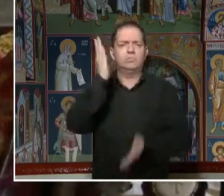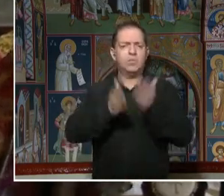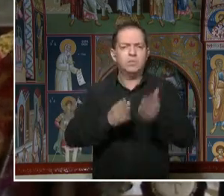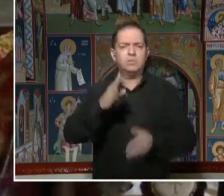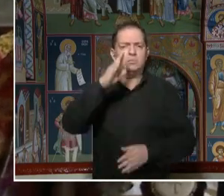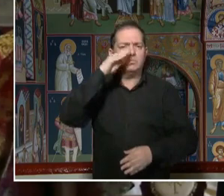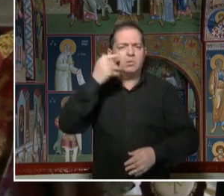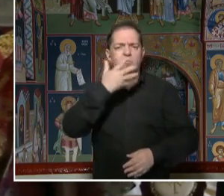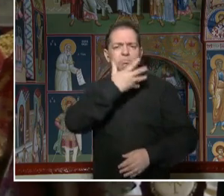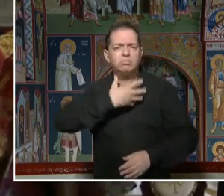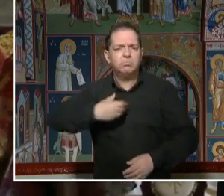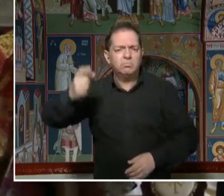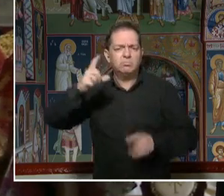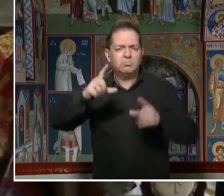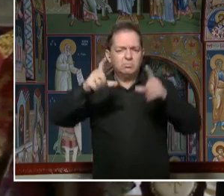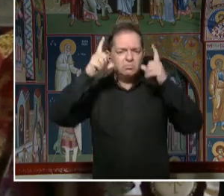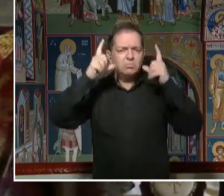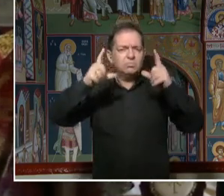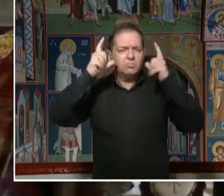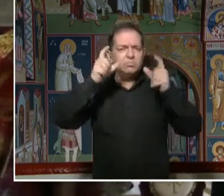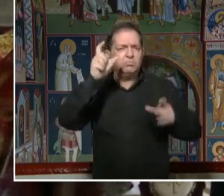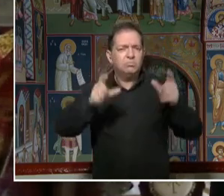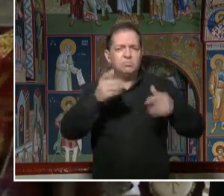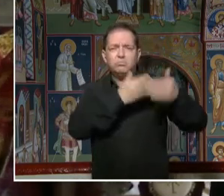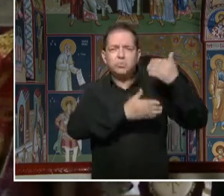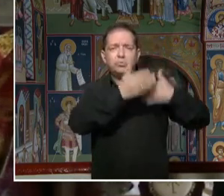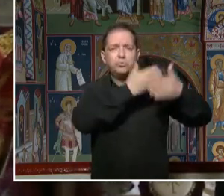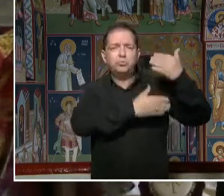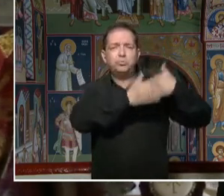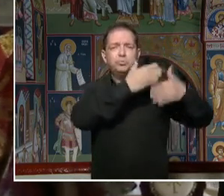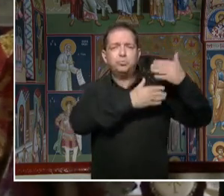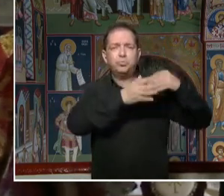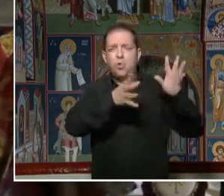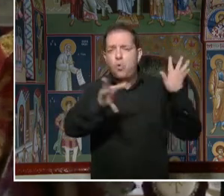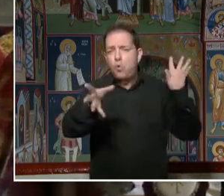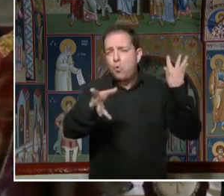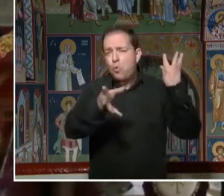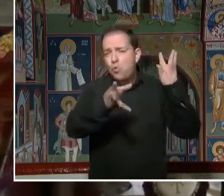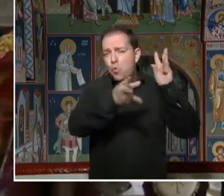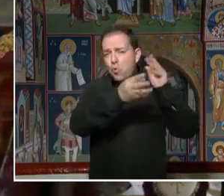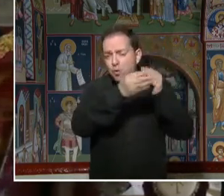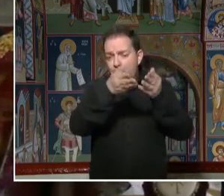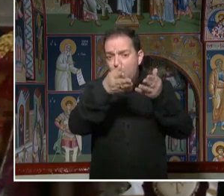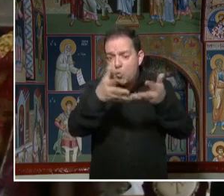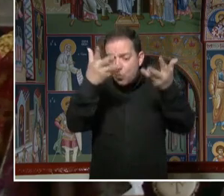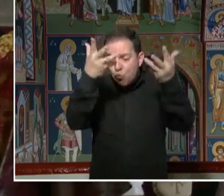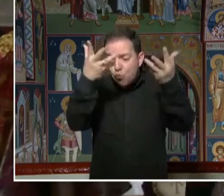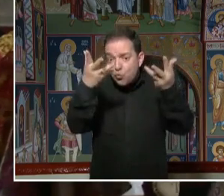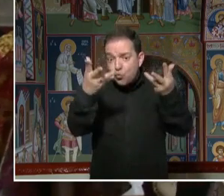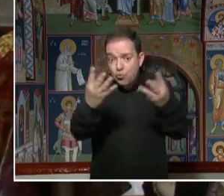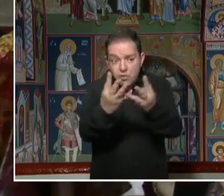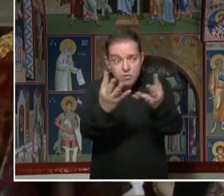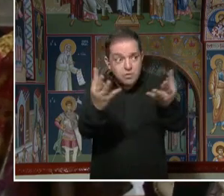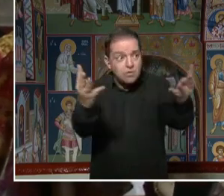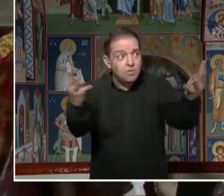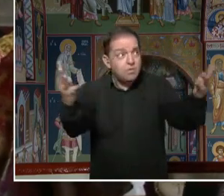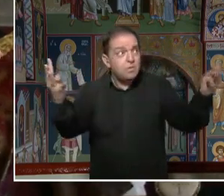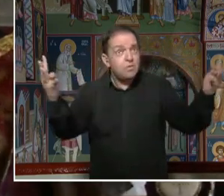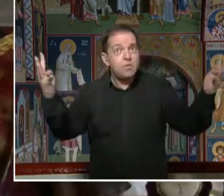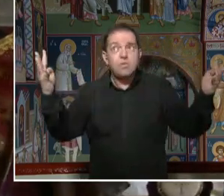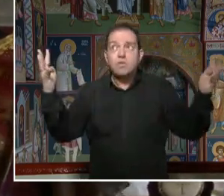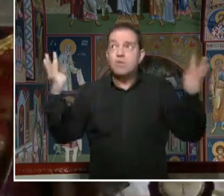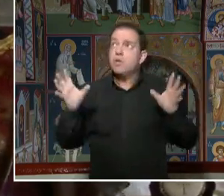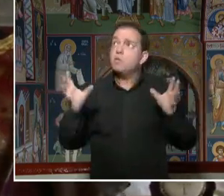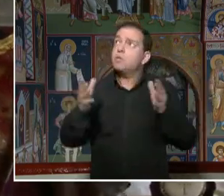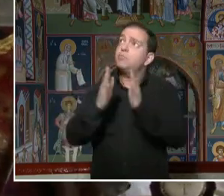οι Όσιοι και πάντες οι Άγιοι όλων των εποχών έχουν σκηνώσει και πρεσβεύουν στον Πανάγιον